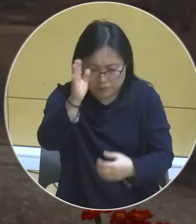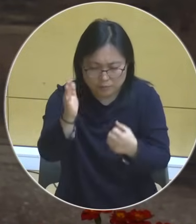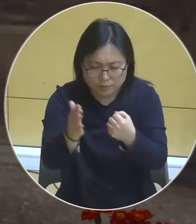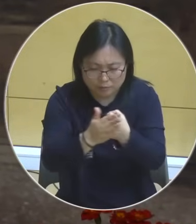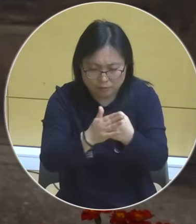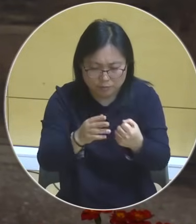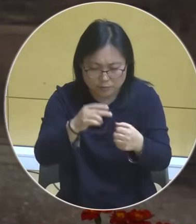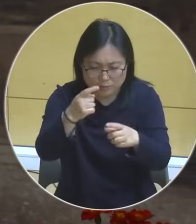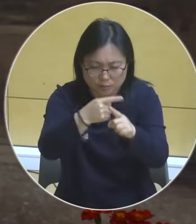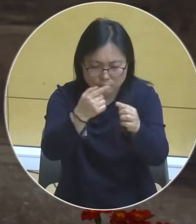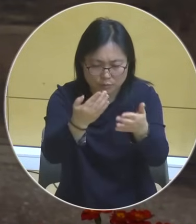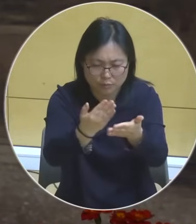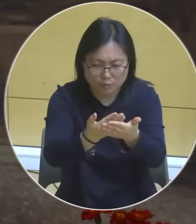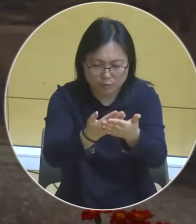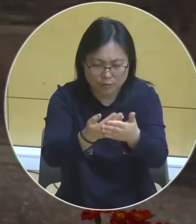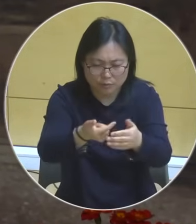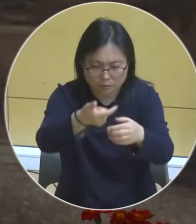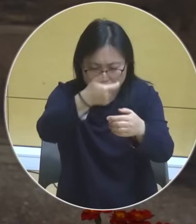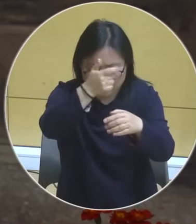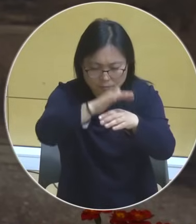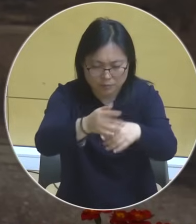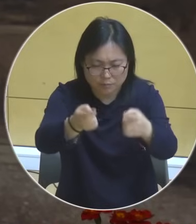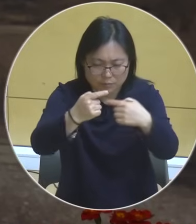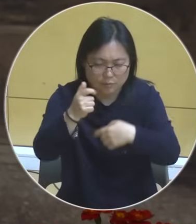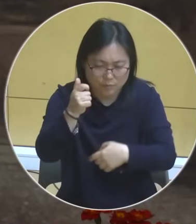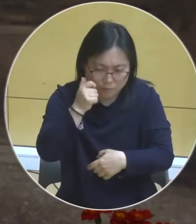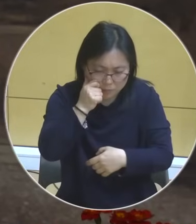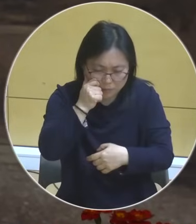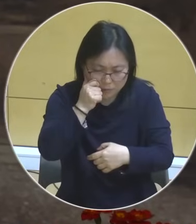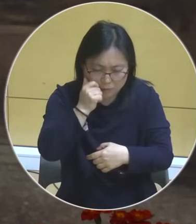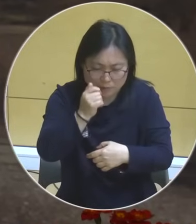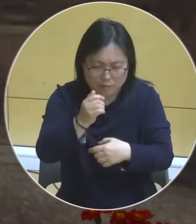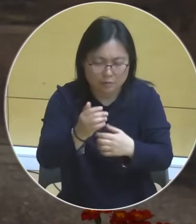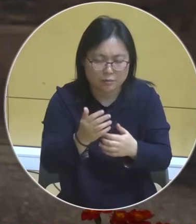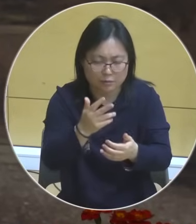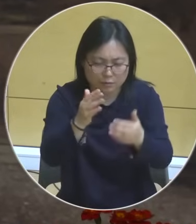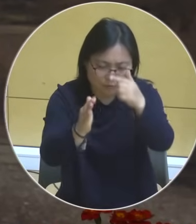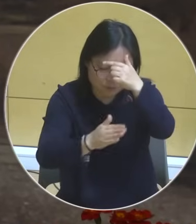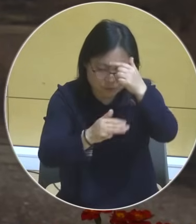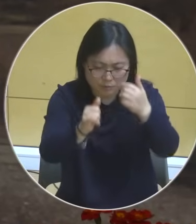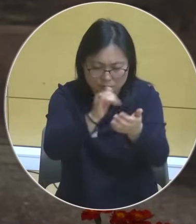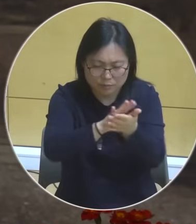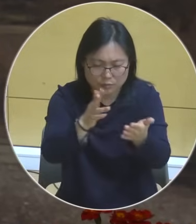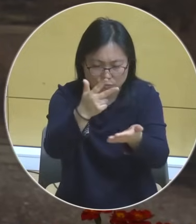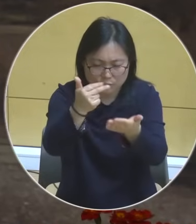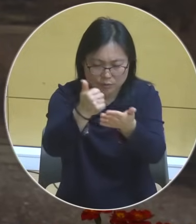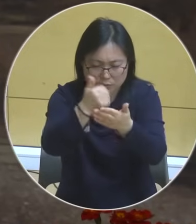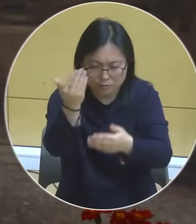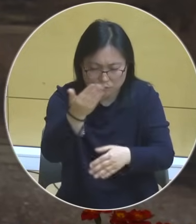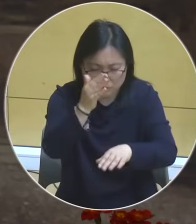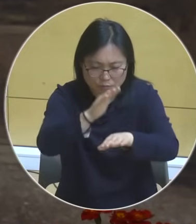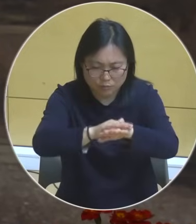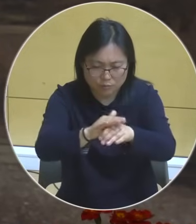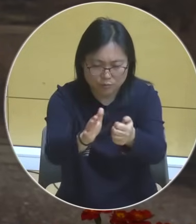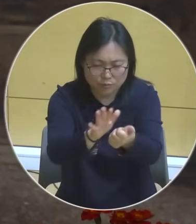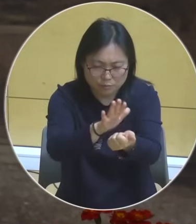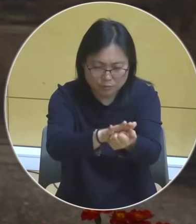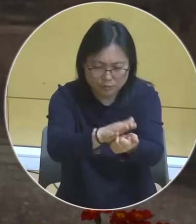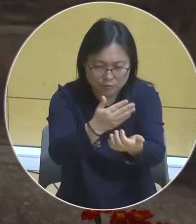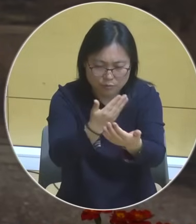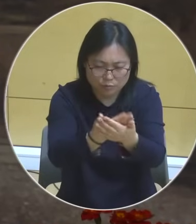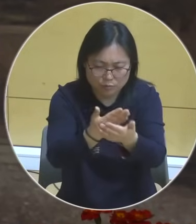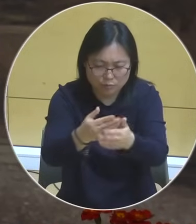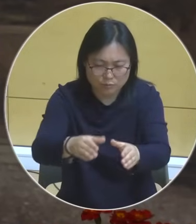나오지 못하며 병상에서 예배드리는 성도들이 있습니다. 주의 거룩한 손으로 안차려 주시사 낫게 하여